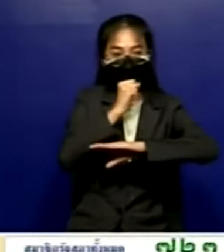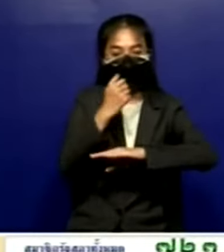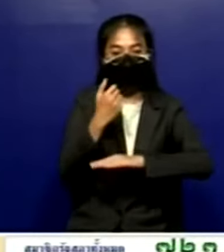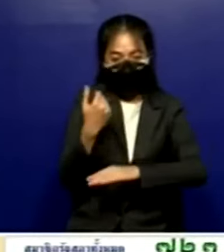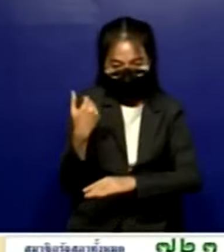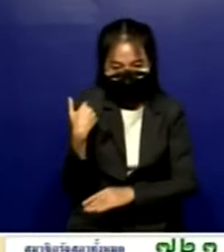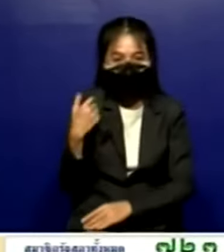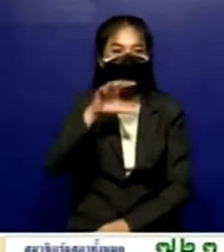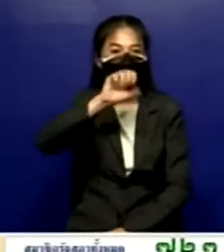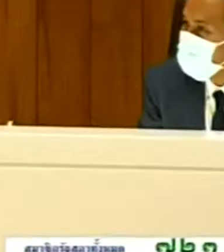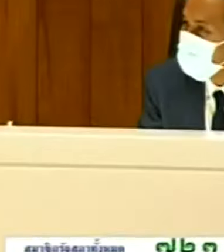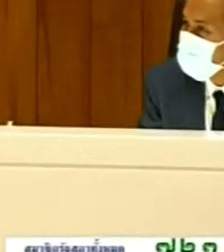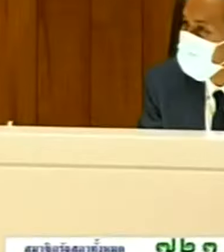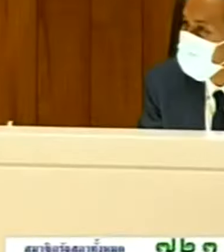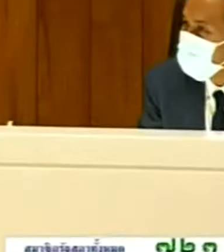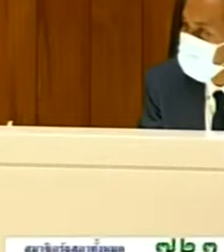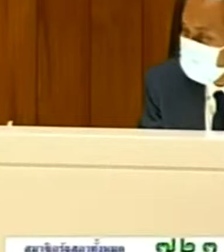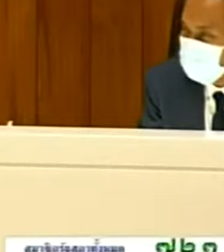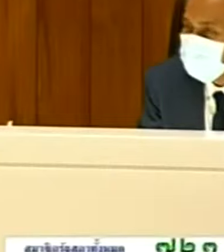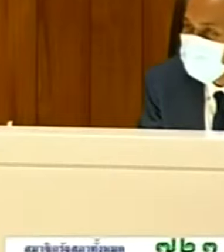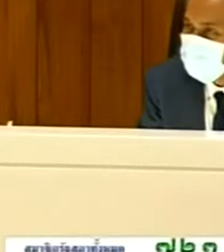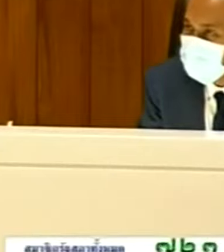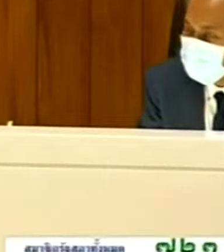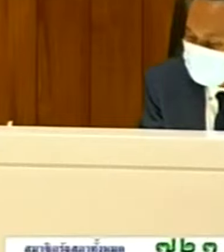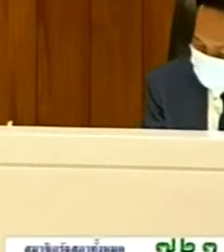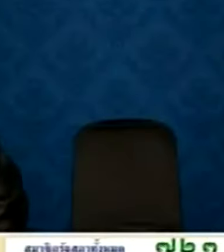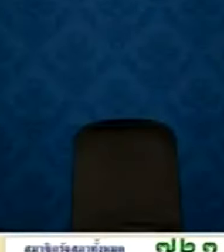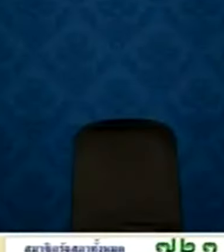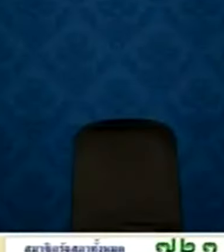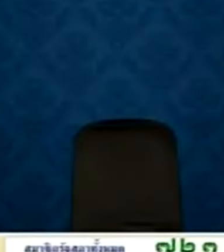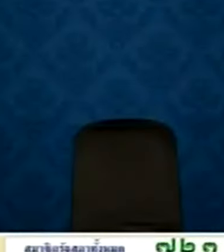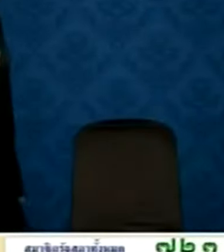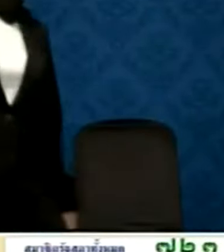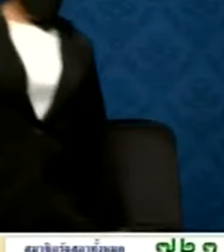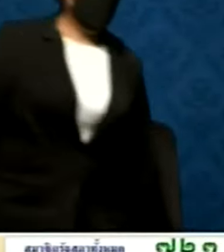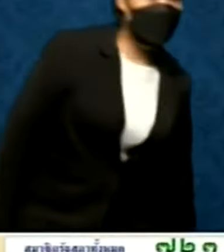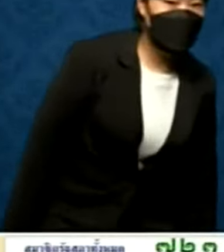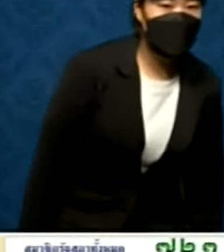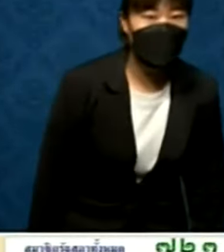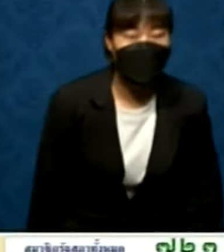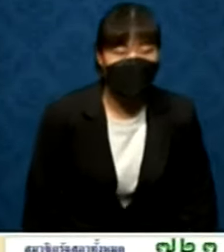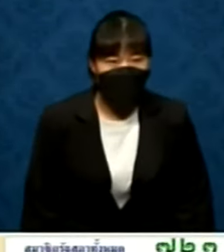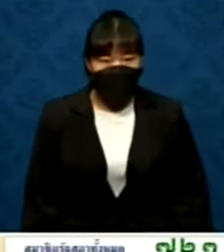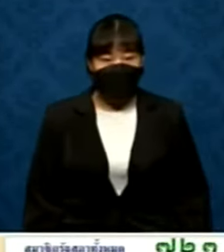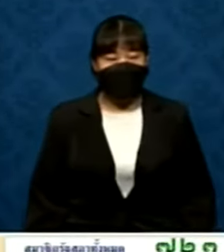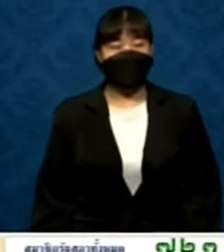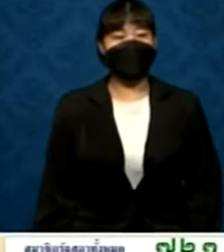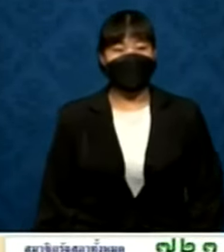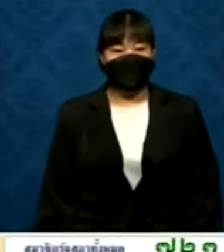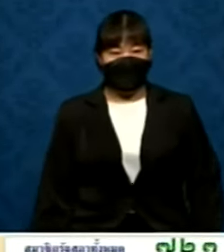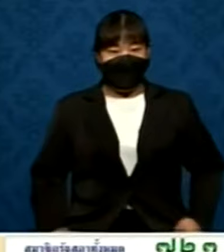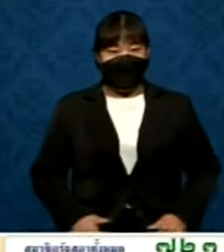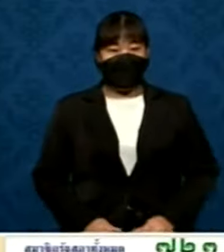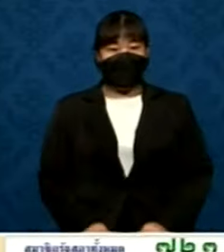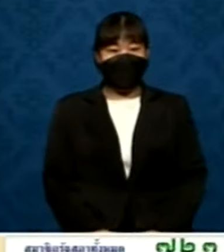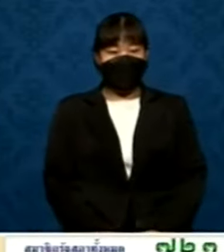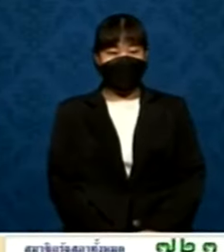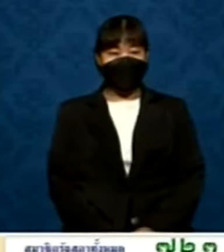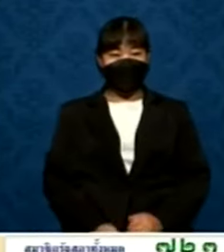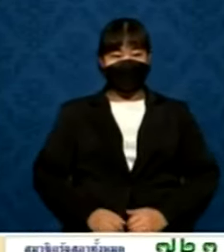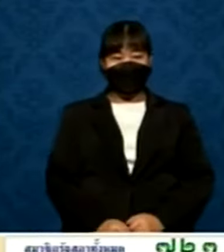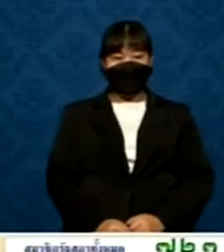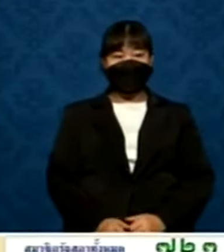วเช่นเดียวกันคือเป็นสภานิติบัญญัติแห่งชาตินั่นหมายความว่าประเทศนี้เคยมีช่วงเวลายาวนานพอสม